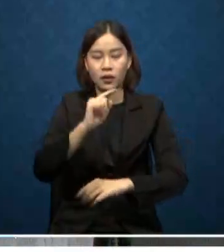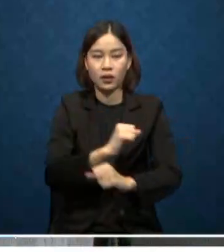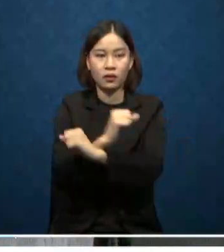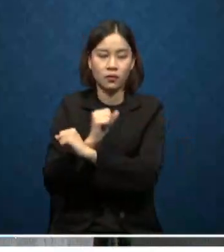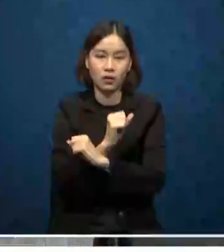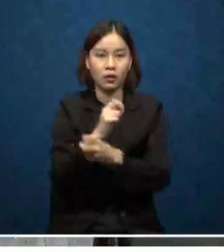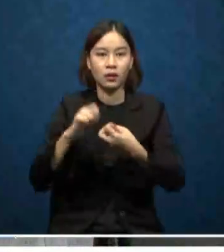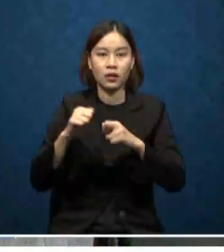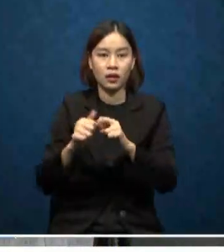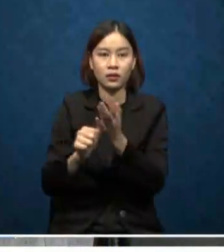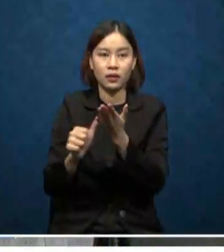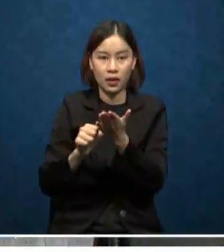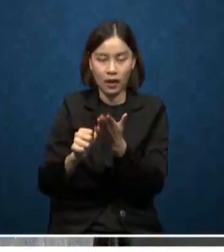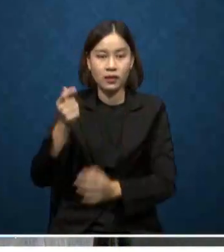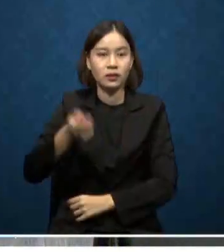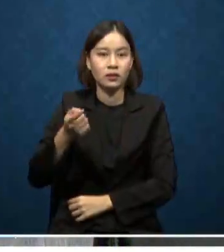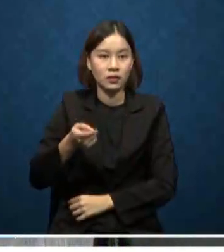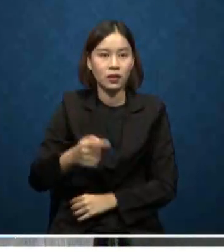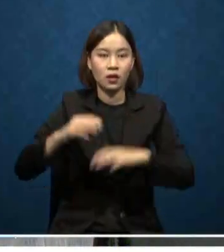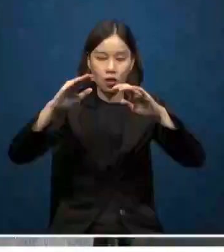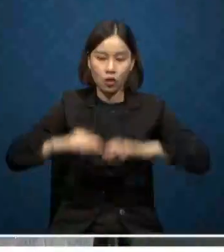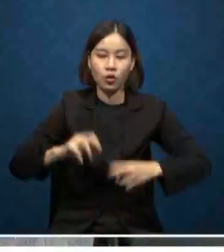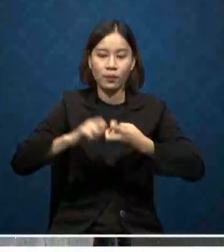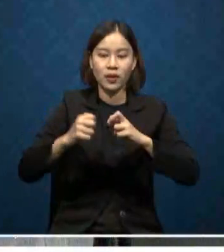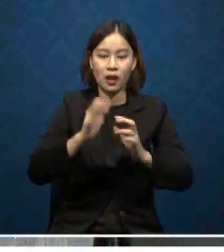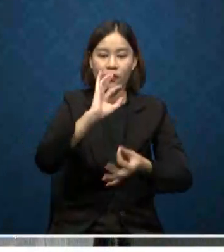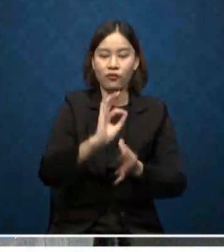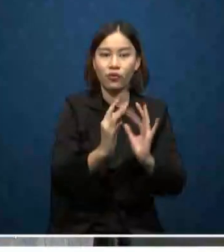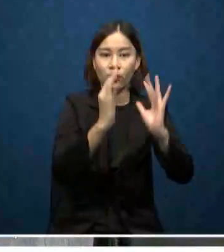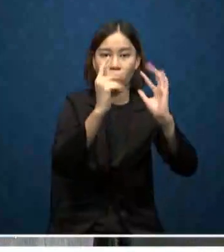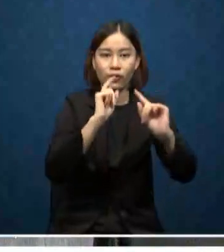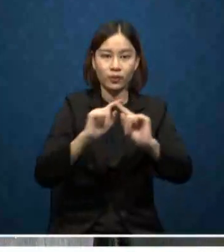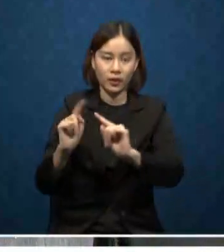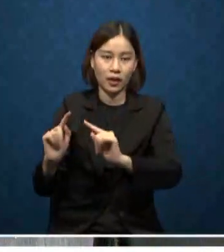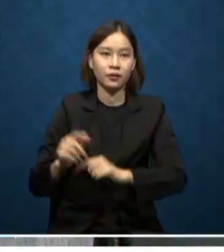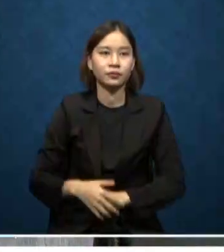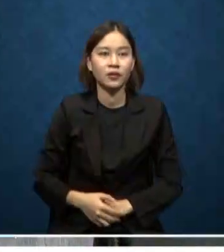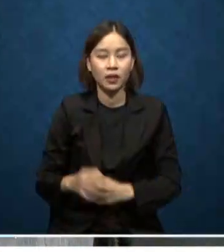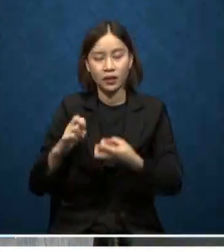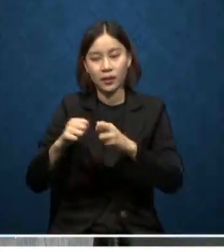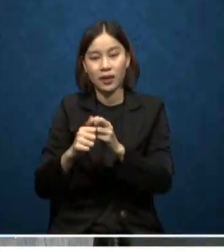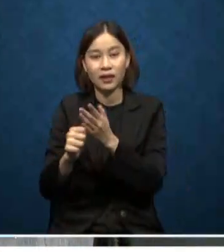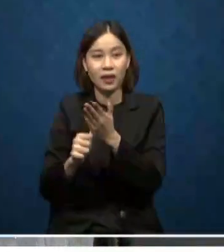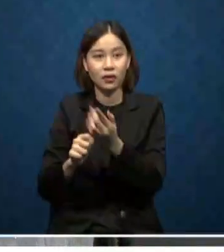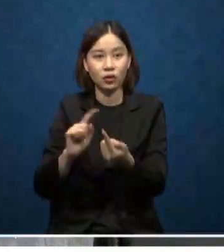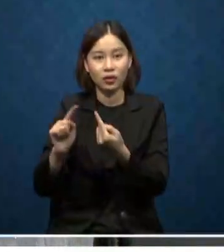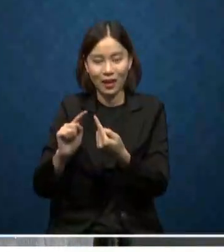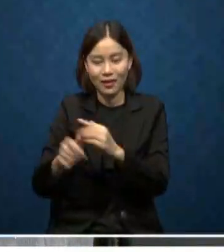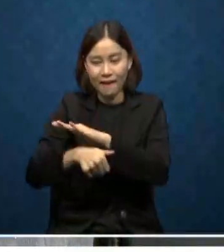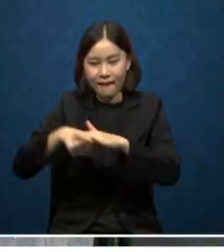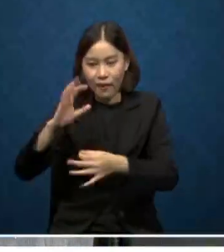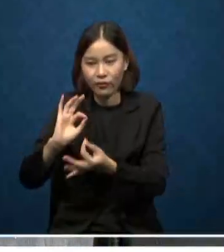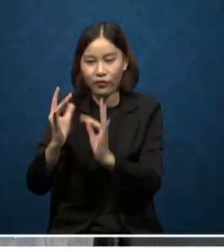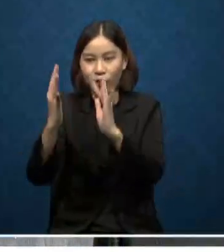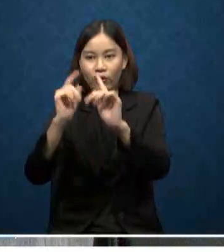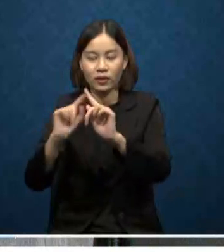และแก้ไขปัญหาเชิงรุกลดปัญหาการเผาวัสดุในพื้นที่โล่งแก้ปัญหาการลักลอบเผาป่าและไฟป่าต